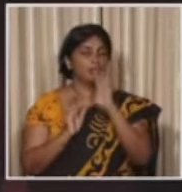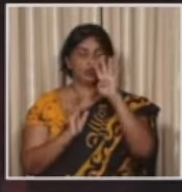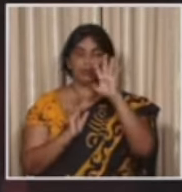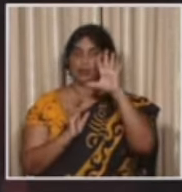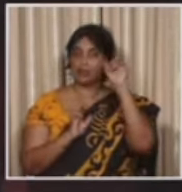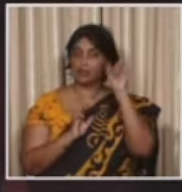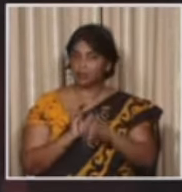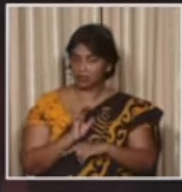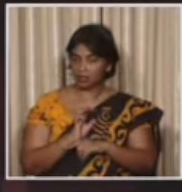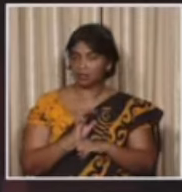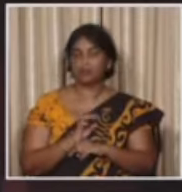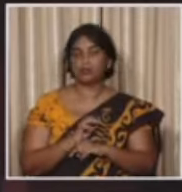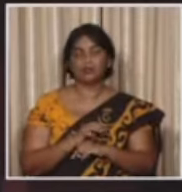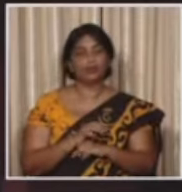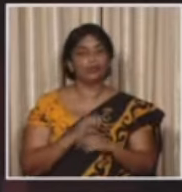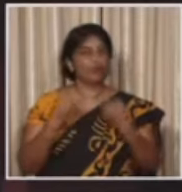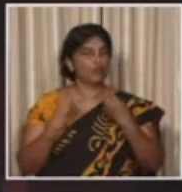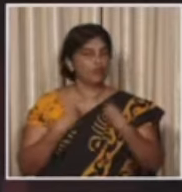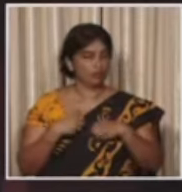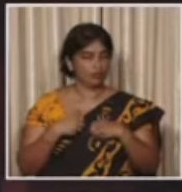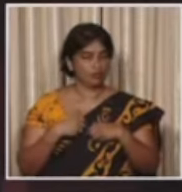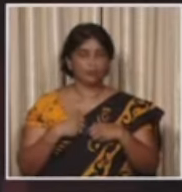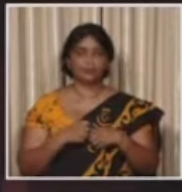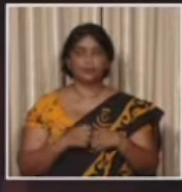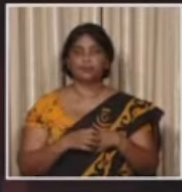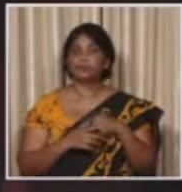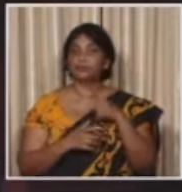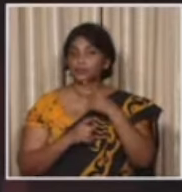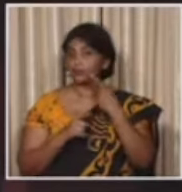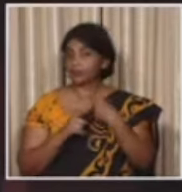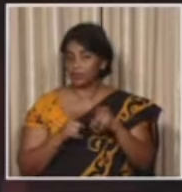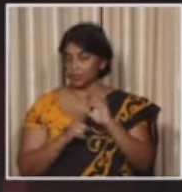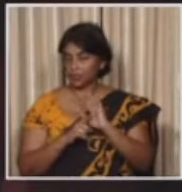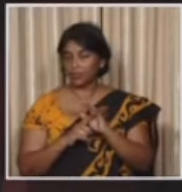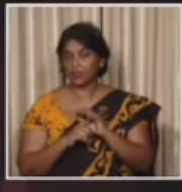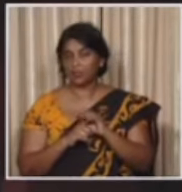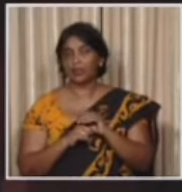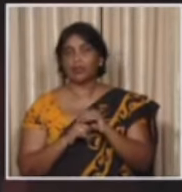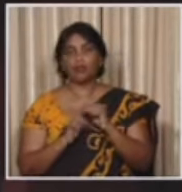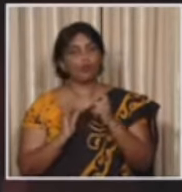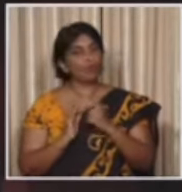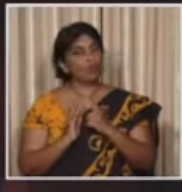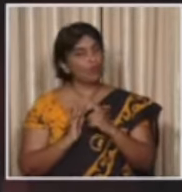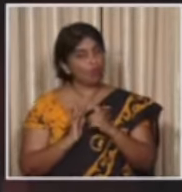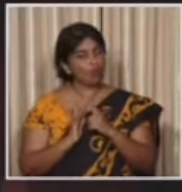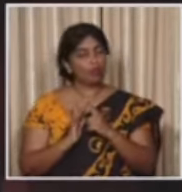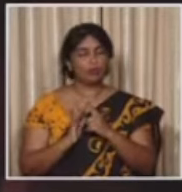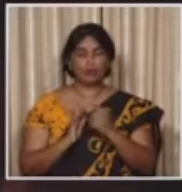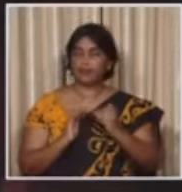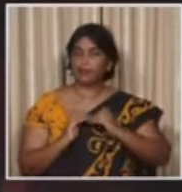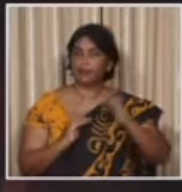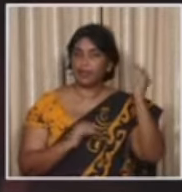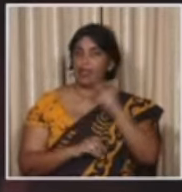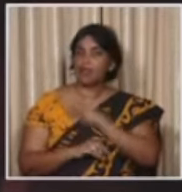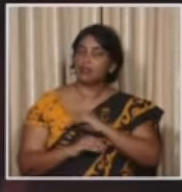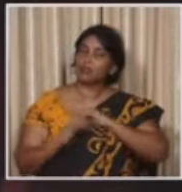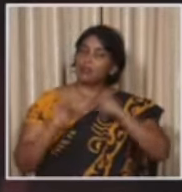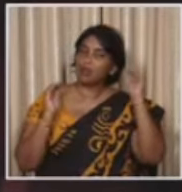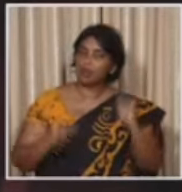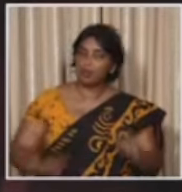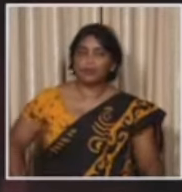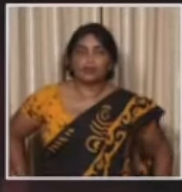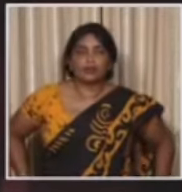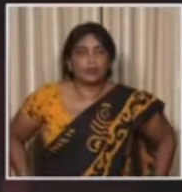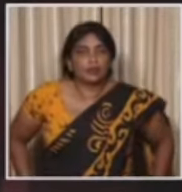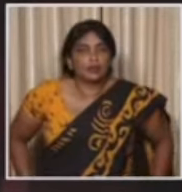245,000 අහිමි වුණා. ඒ විතරක් නෙවෙයි, කොළී අනුපාතයේ ඉහළ යෑම, ආදායම අඩුවීම,